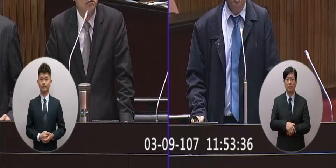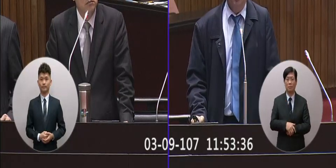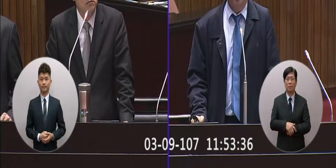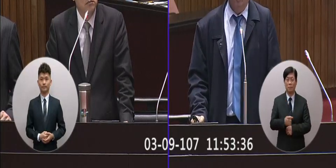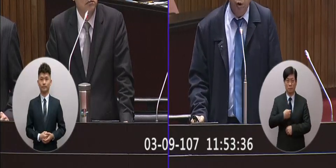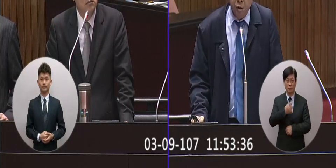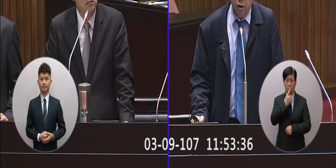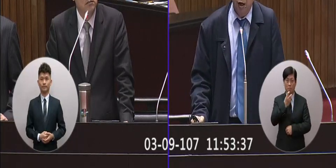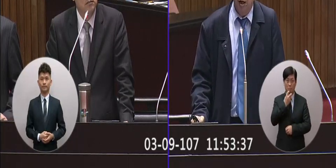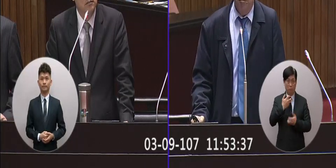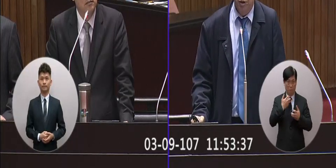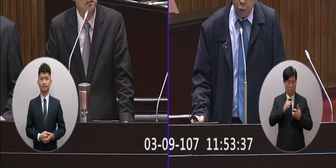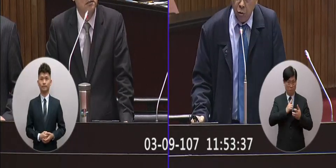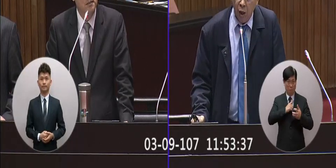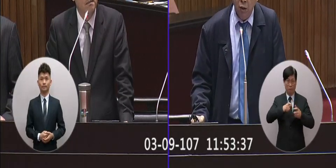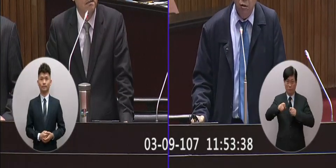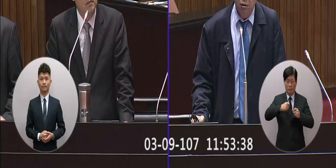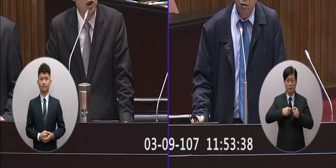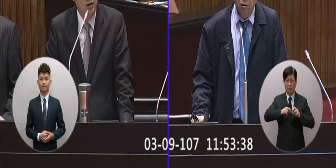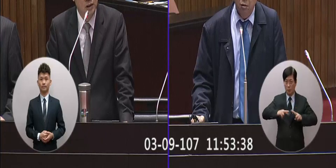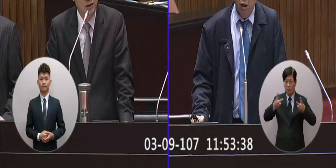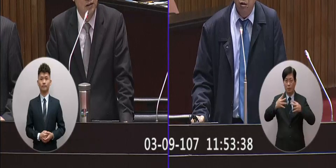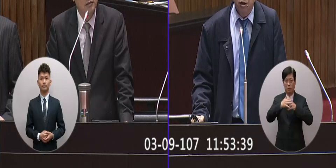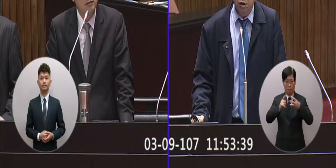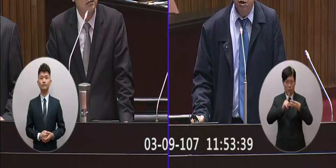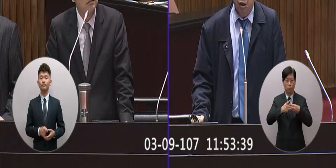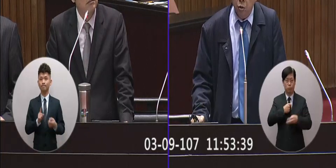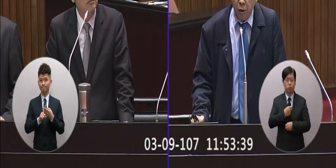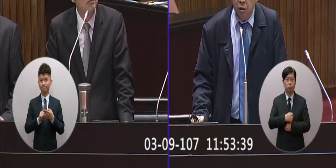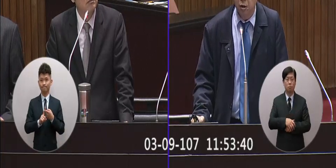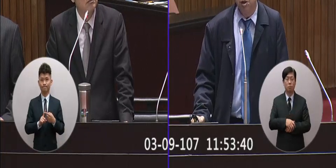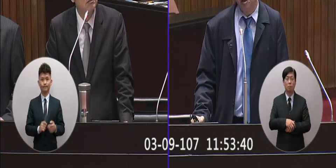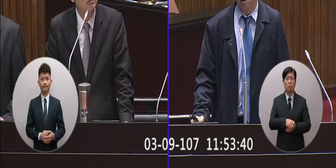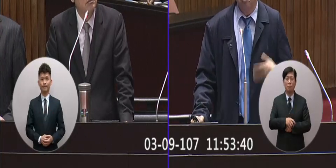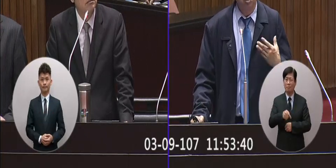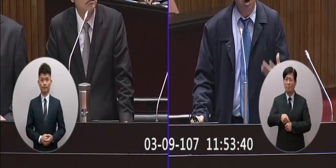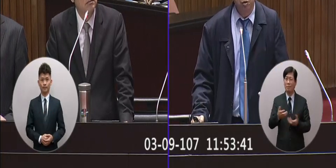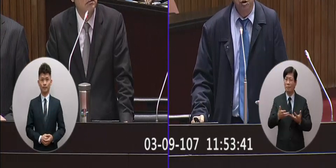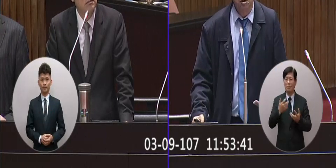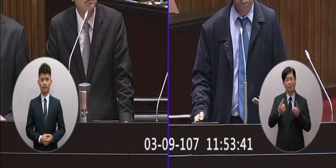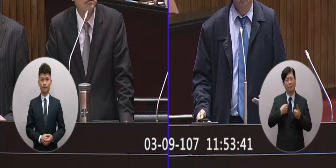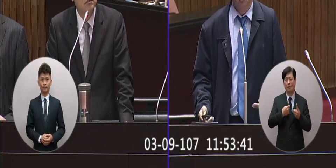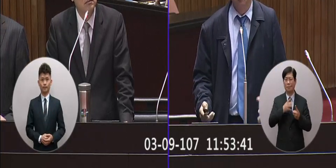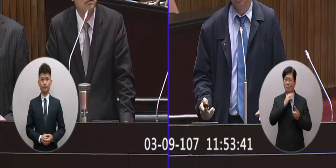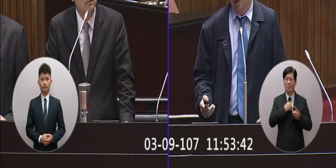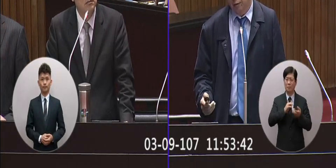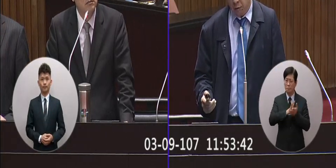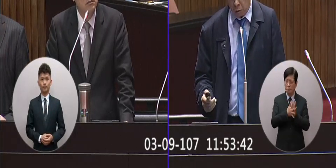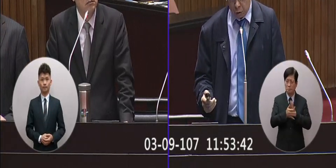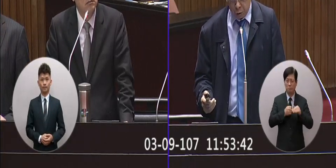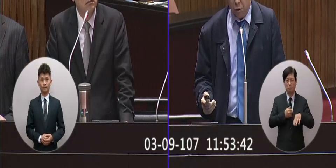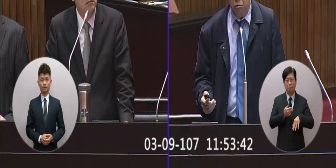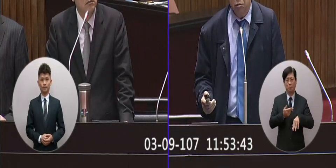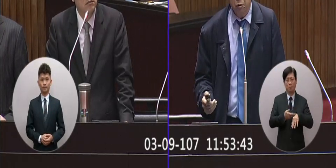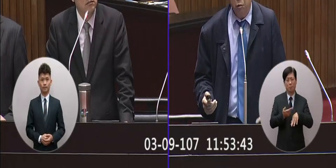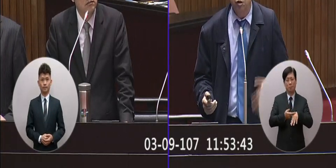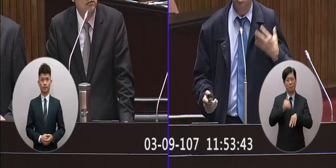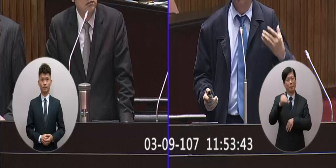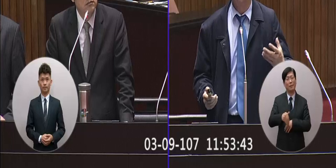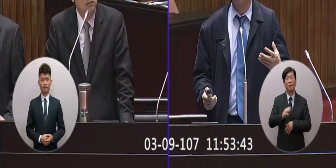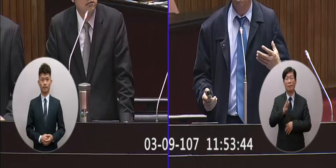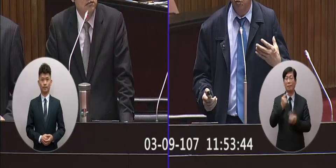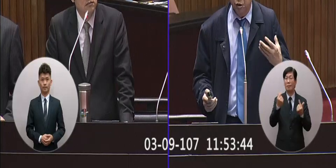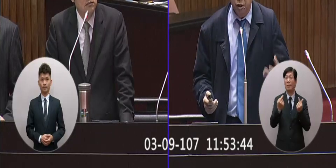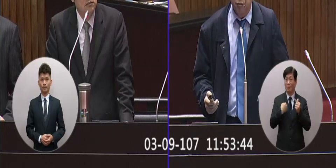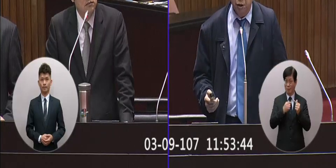公共政策的决策爱民主化。 是、哦、 是，但当然这个物件也较无效率。吼、哦，这项我想讲，我